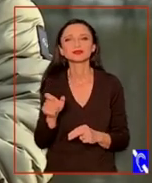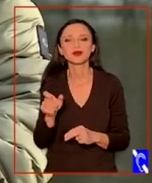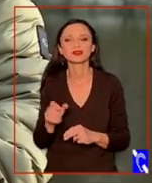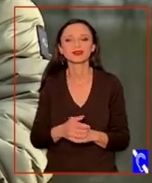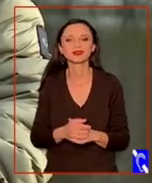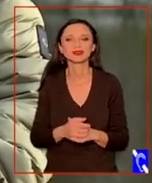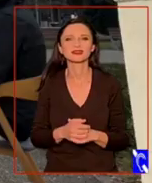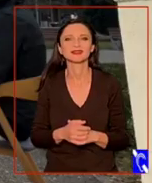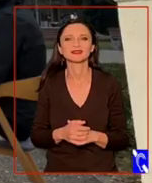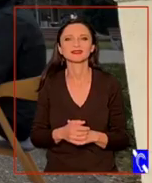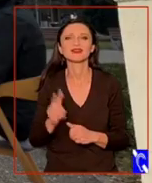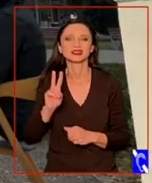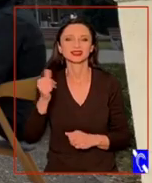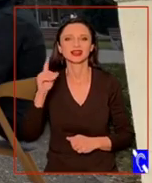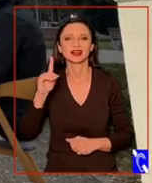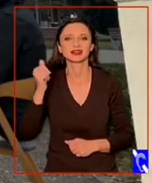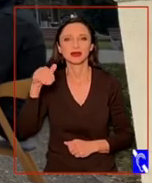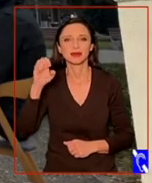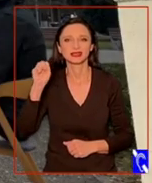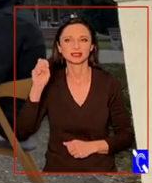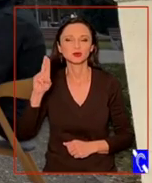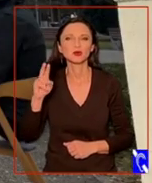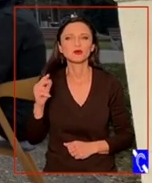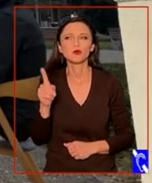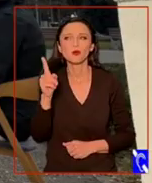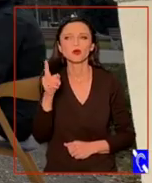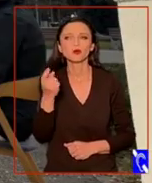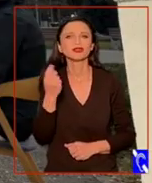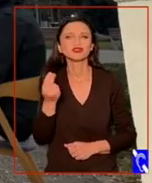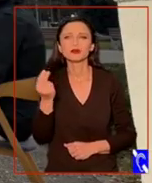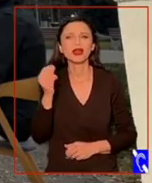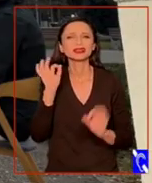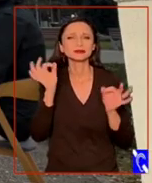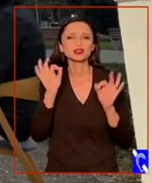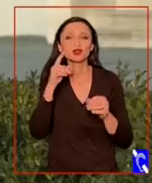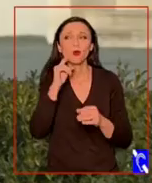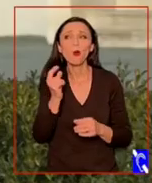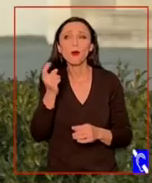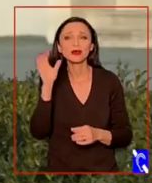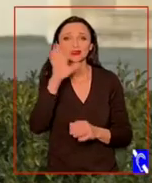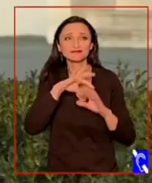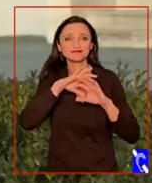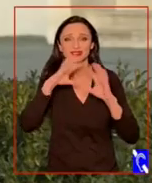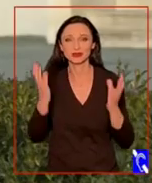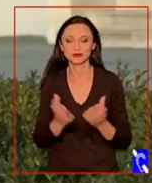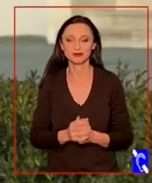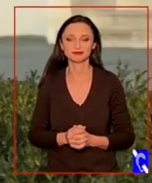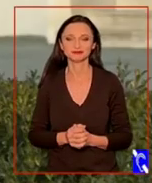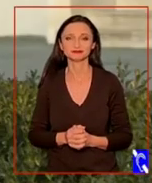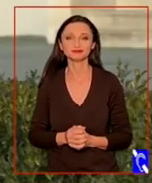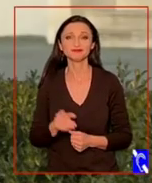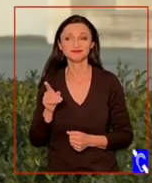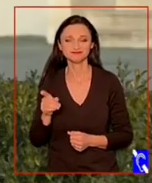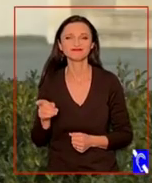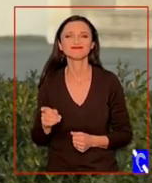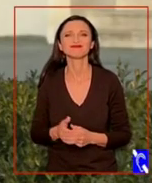a fost unul dintre cei mai speciali oameni din lume. Vasile Adamescu și-a pierdut